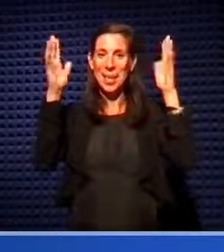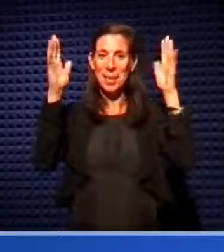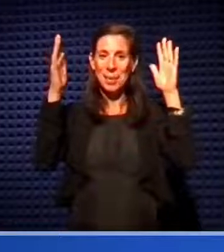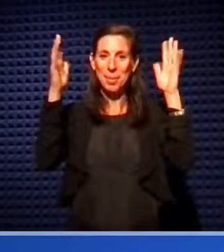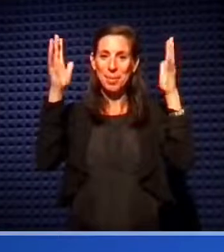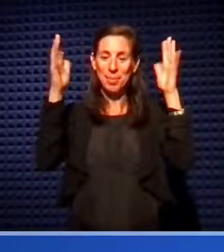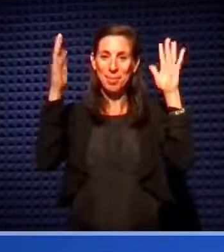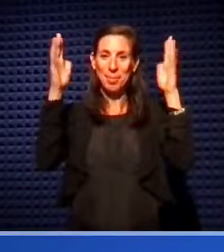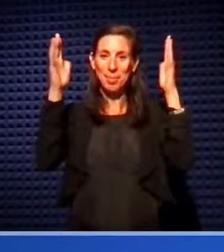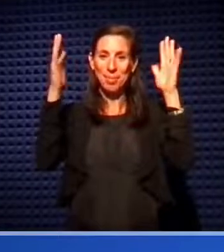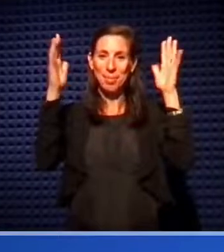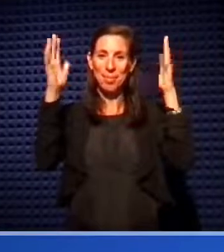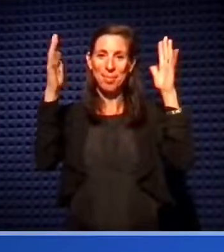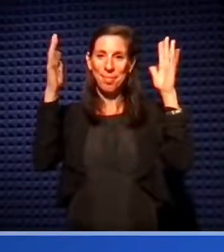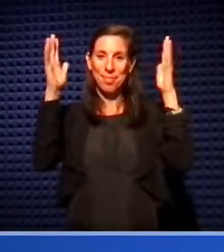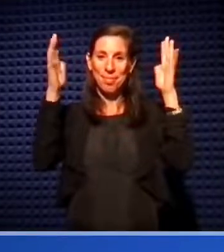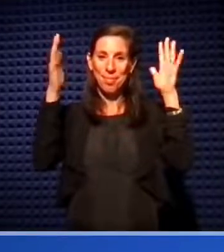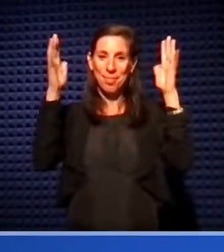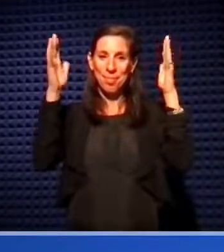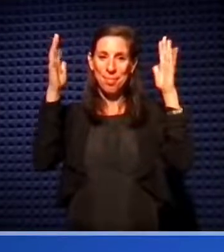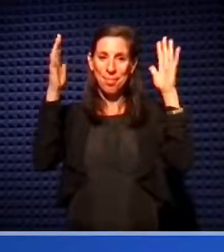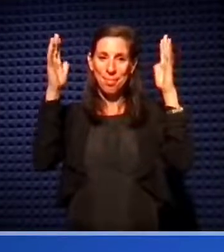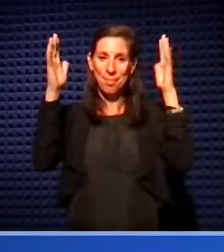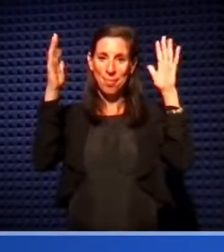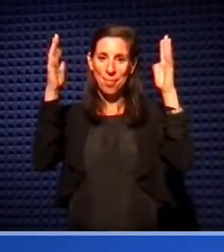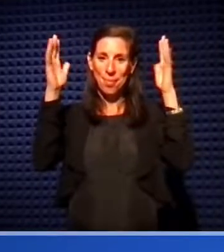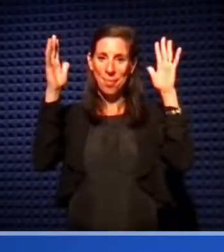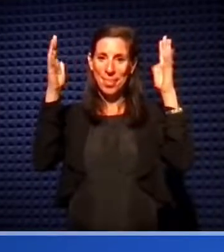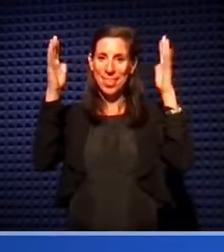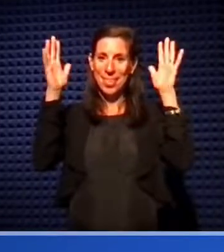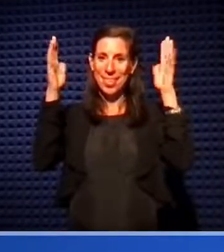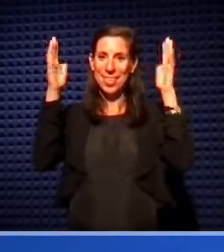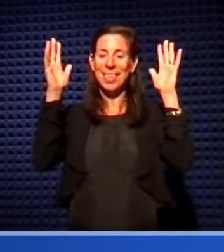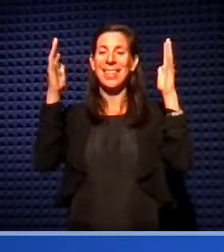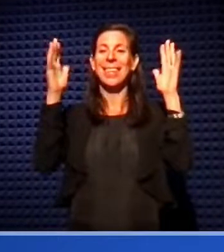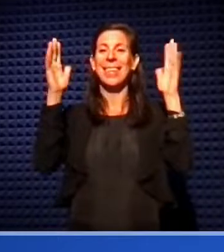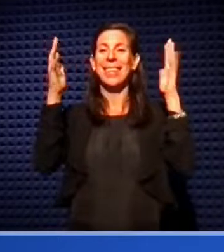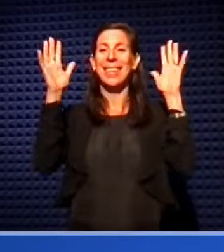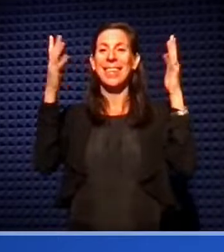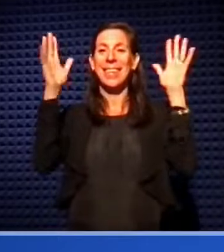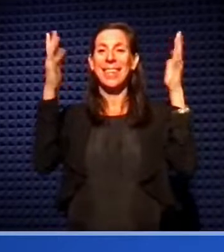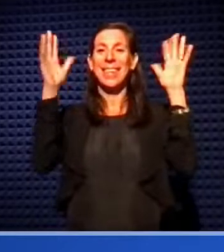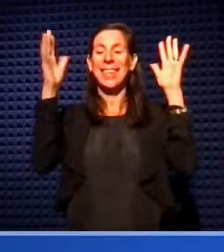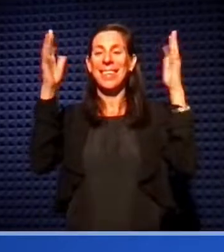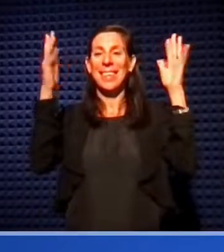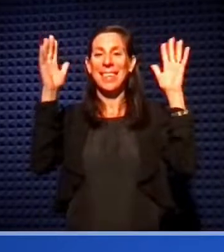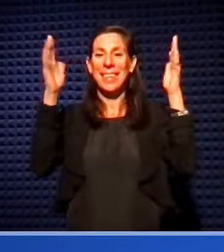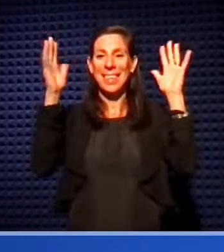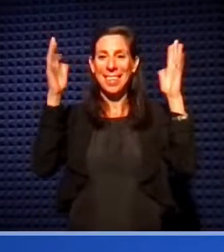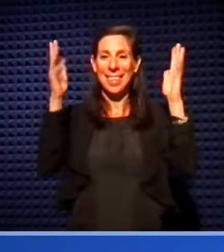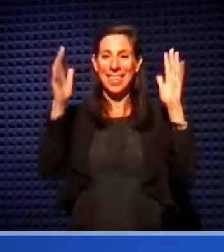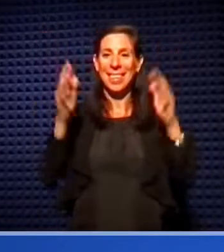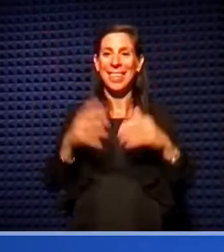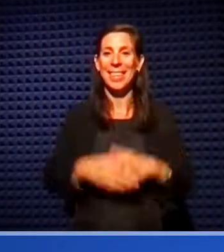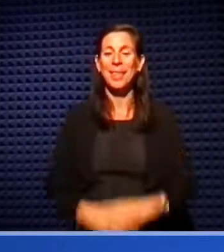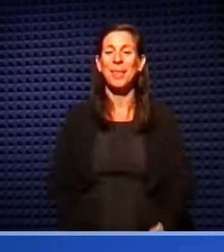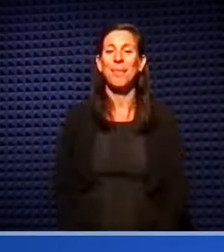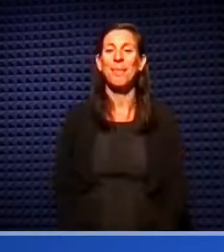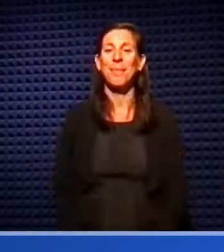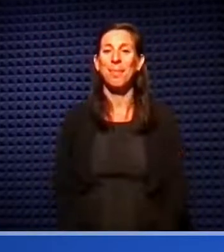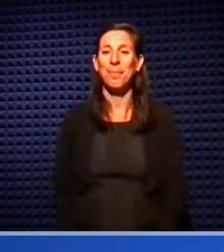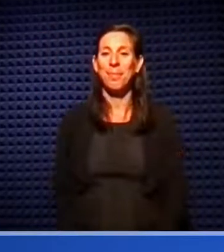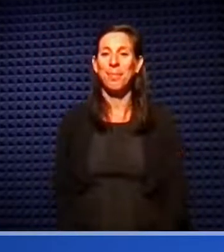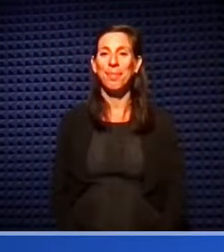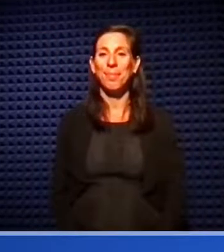ቅድስና በመንፈስ አምላክ እንበር በአክራርነት ደረቅ እምነት አይኮነን። ርዕሰ ሊቃነ ጳጳሳት ቅዱስ አቡነ ርዕሰ ሊቃነ